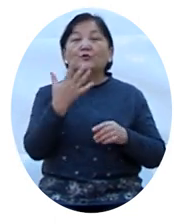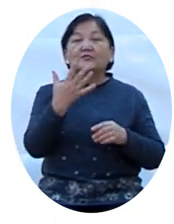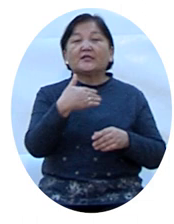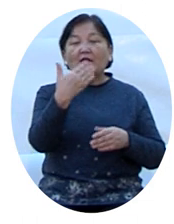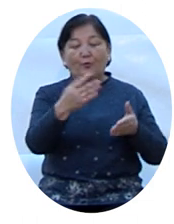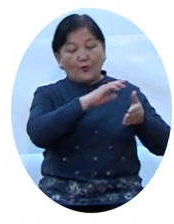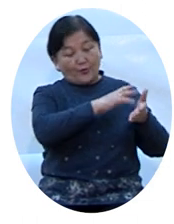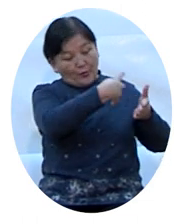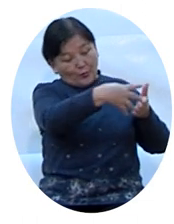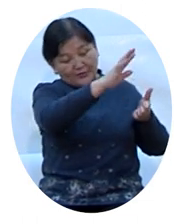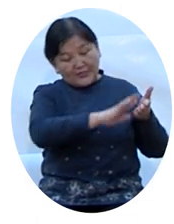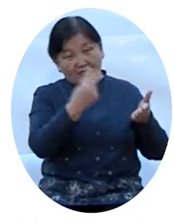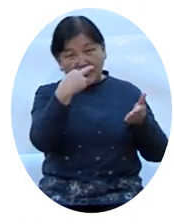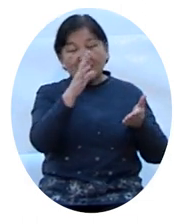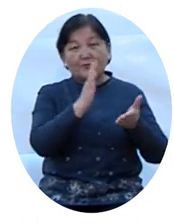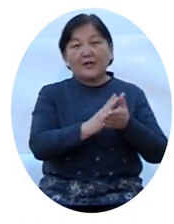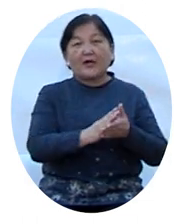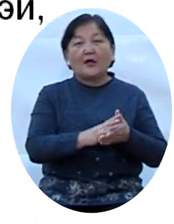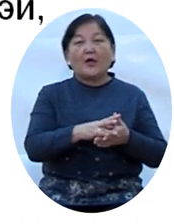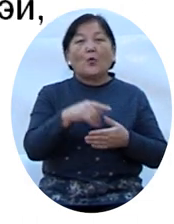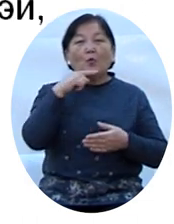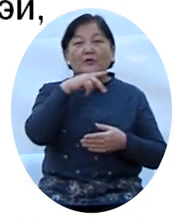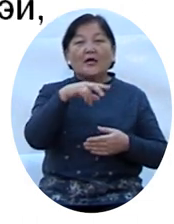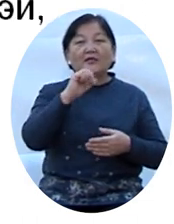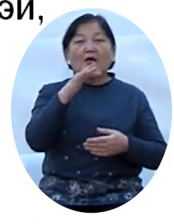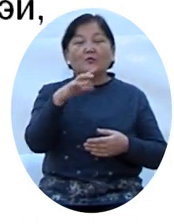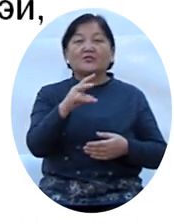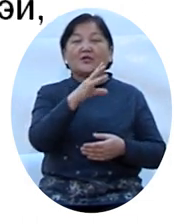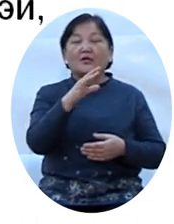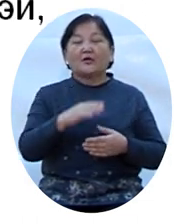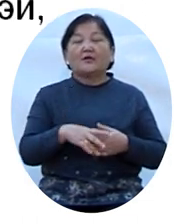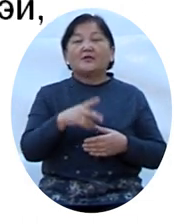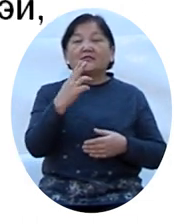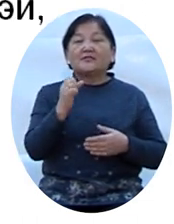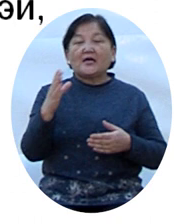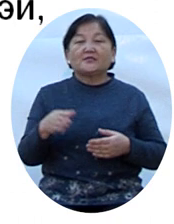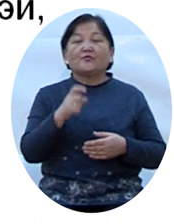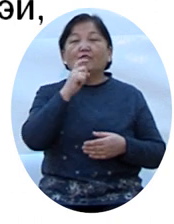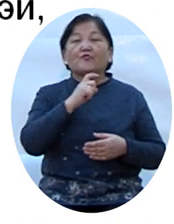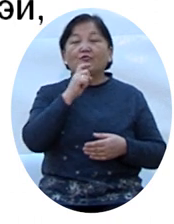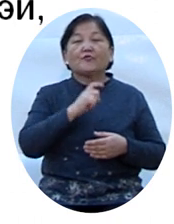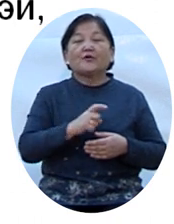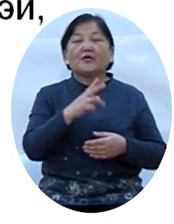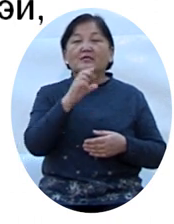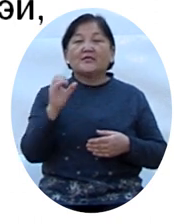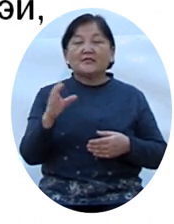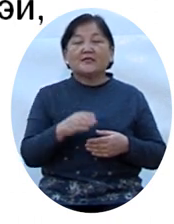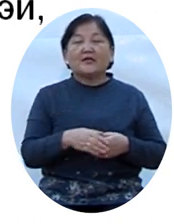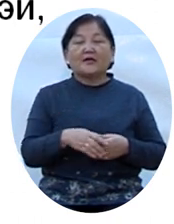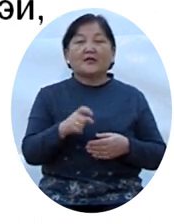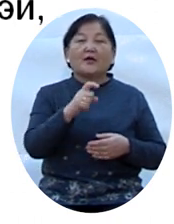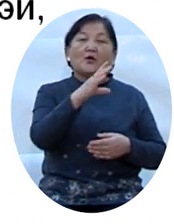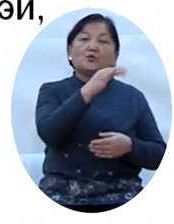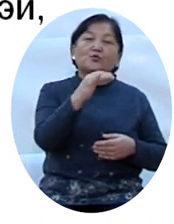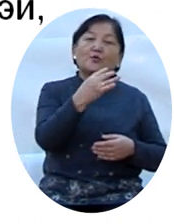За улаан лакмусын цаас нь суурилэг орчинд цэнхэр лакмусын цаас нь хүчлэлэг орчинг таньхад